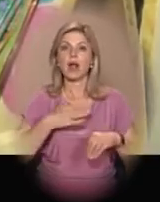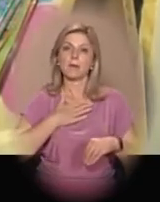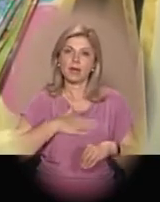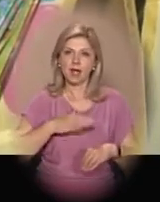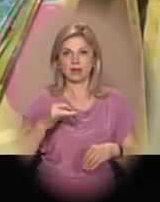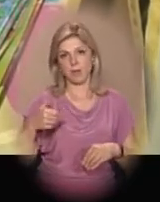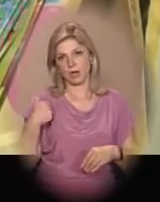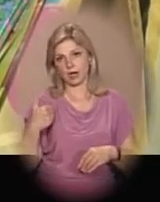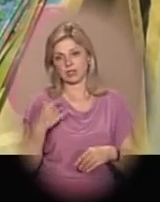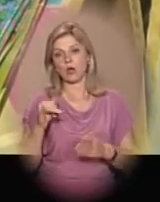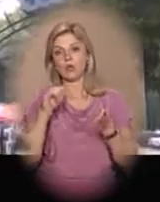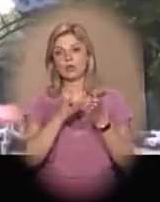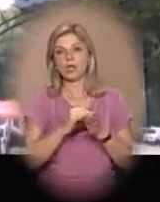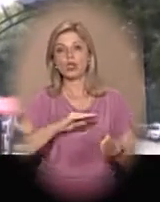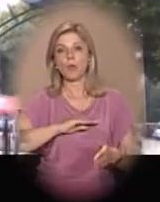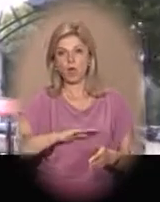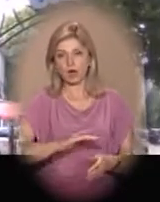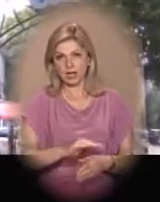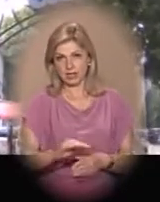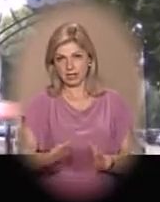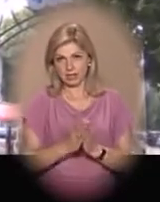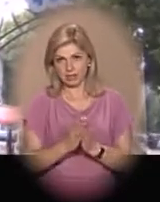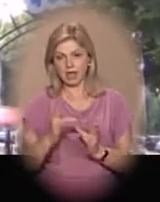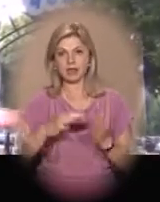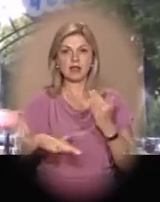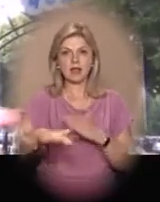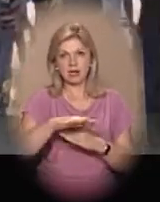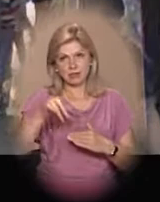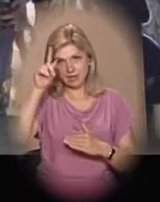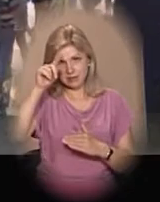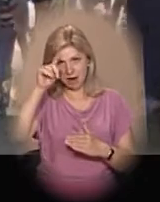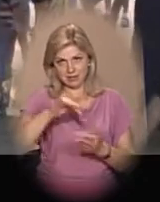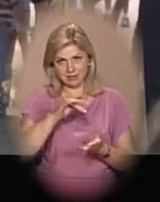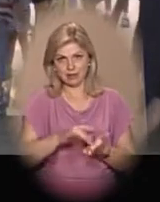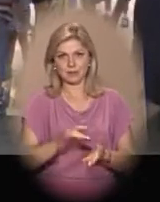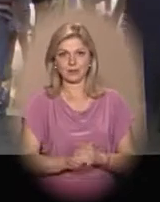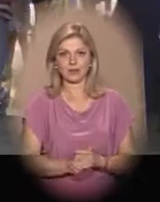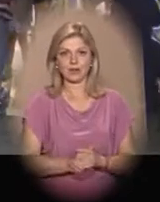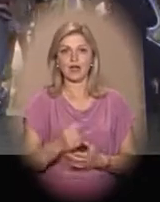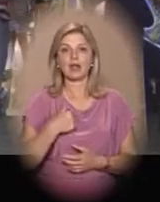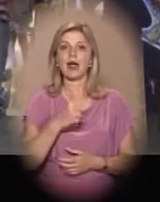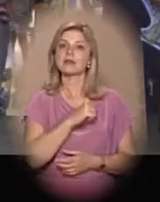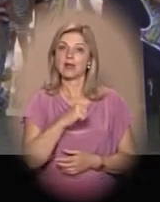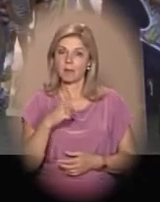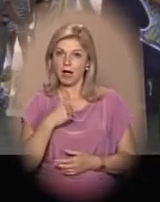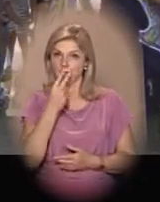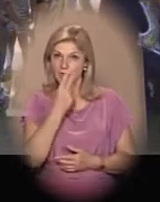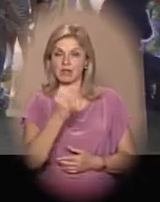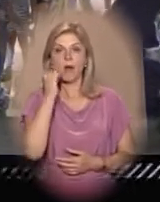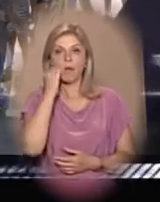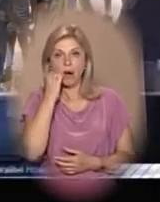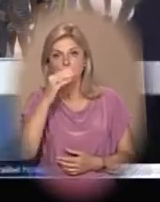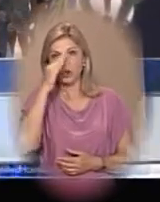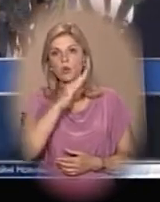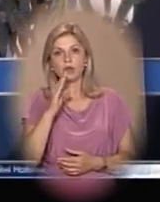корисним, встановивши поличку з дитячими книгами на території містечка Казка. Я на самом деле сама не раз видела бабушек и родителей,